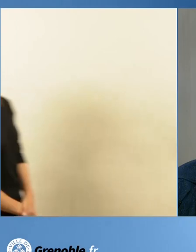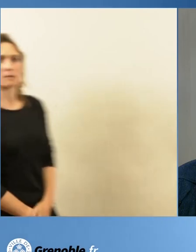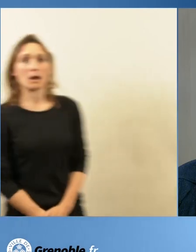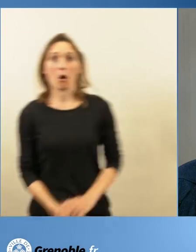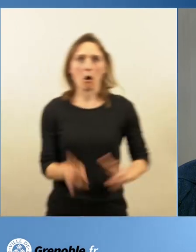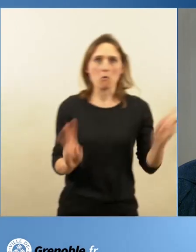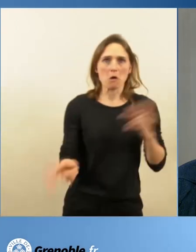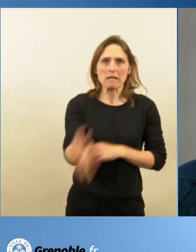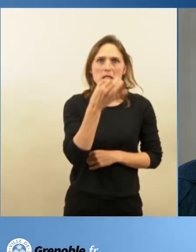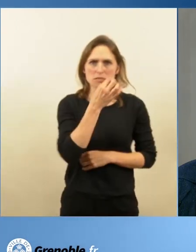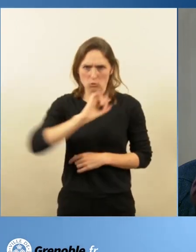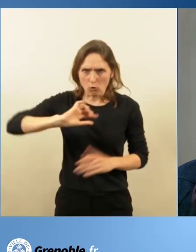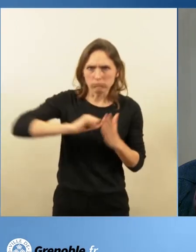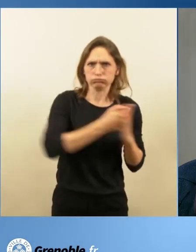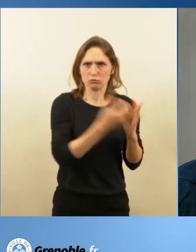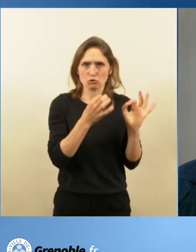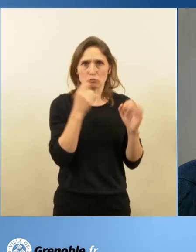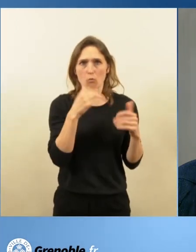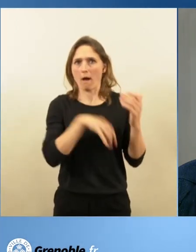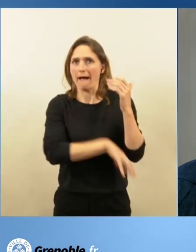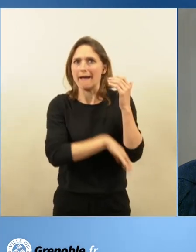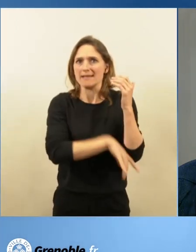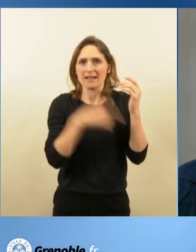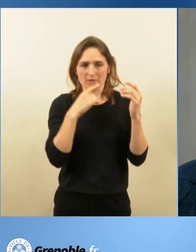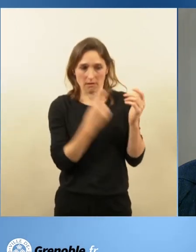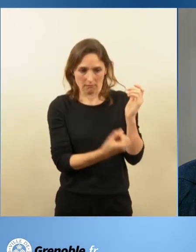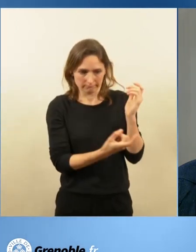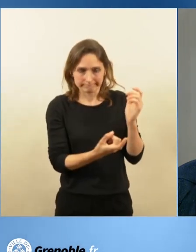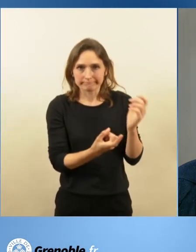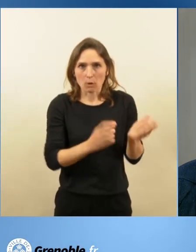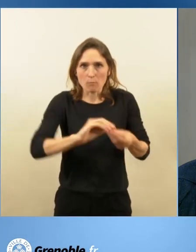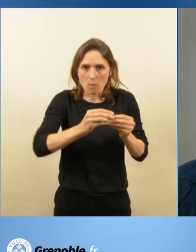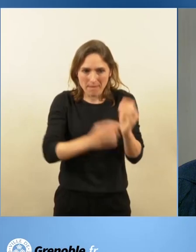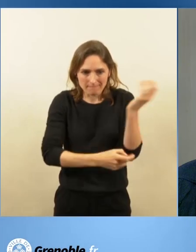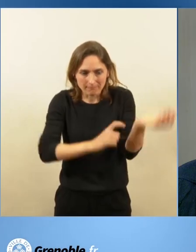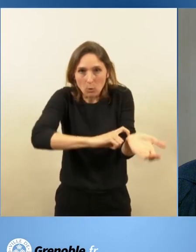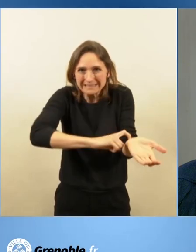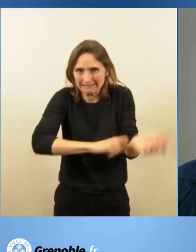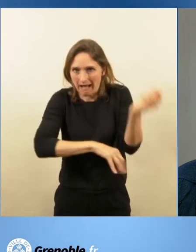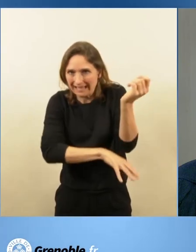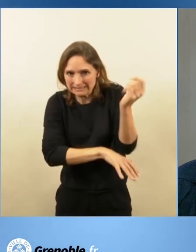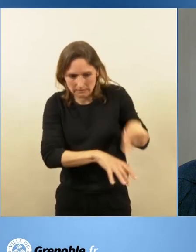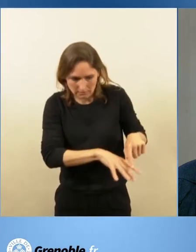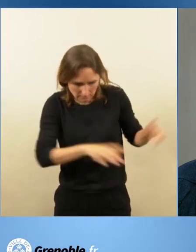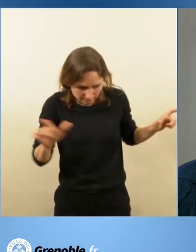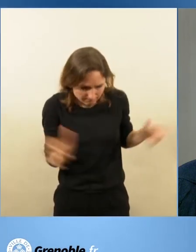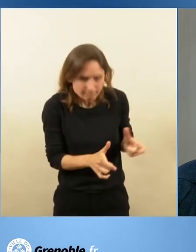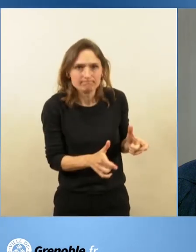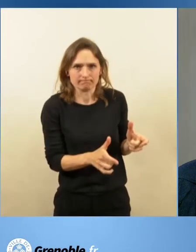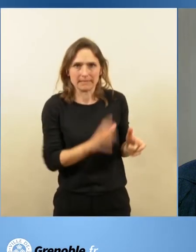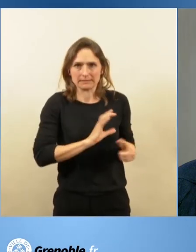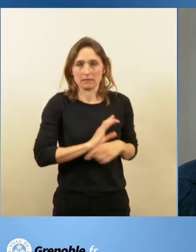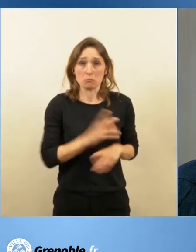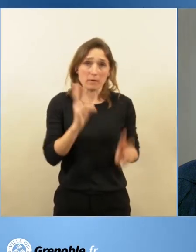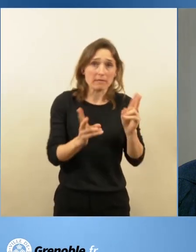puisque la radicalité c'est étymologiquement la prise à la racine des problèmes nous sommes radicaux on va dire que nous manquons pragmatisme mais le